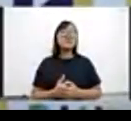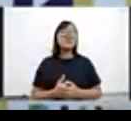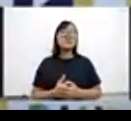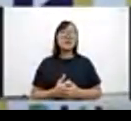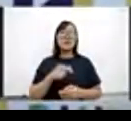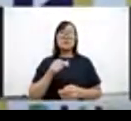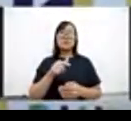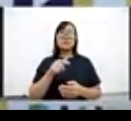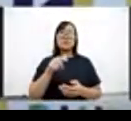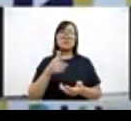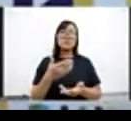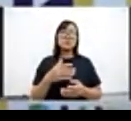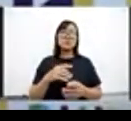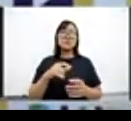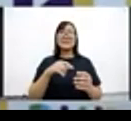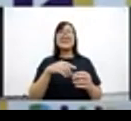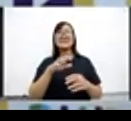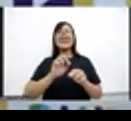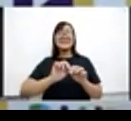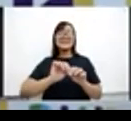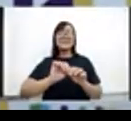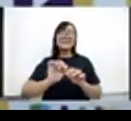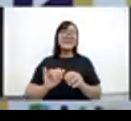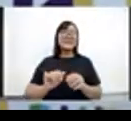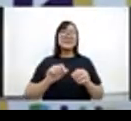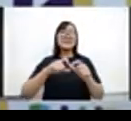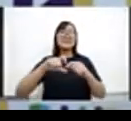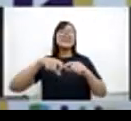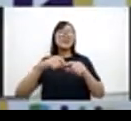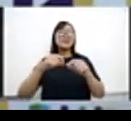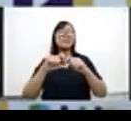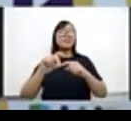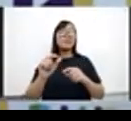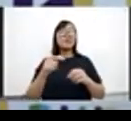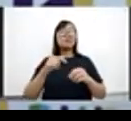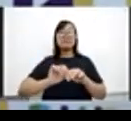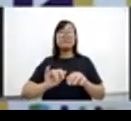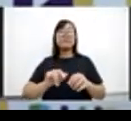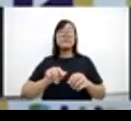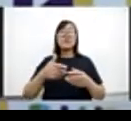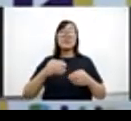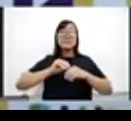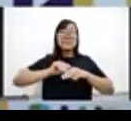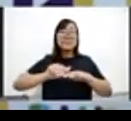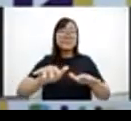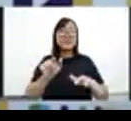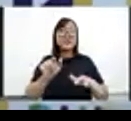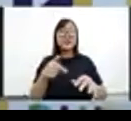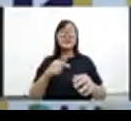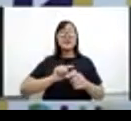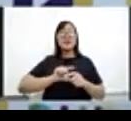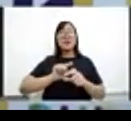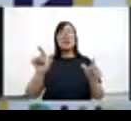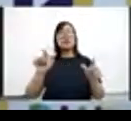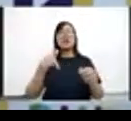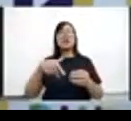begitu launching nantinya assembler sebenarnya mulai bekerja dan apakah kemudian perlu dibentuk misalnya saat ini terkait dengan maraknya atau